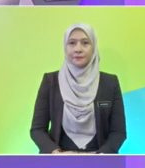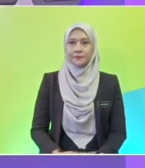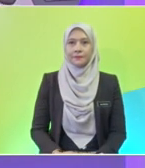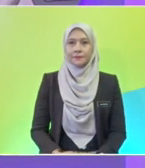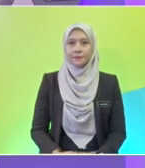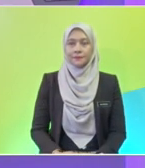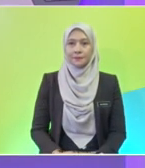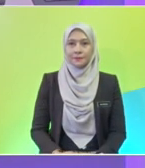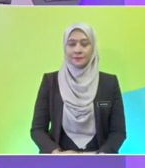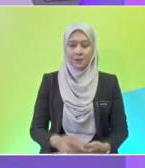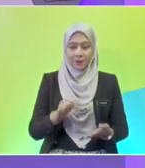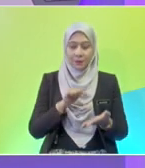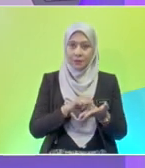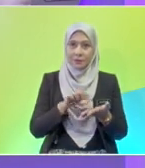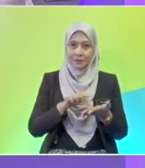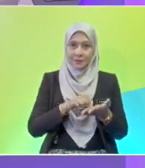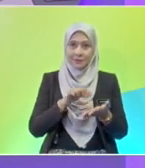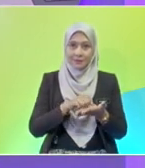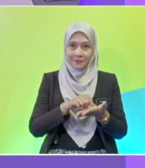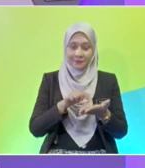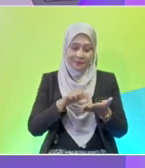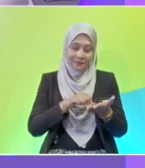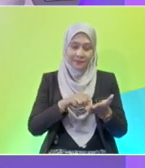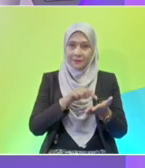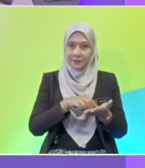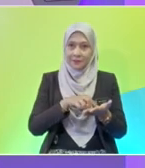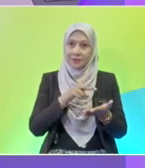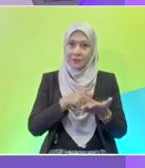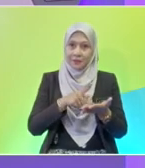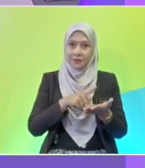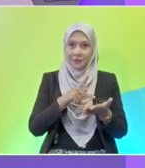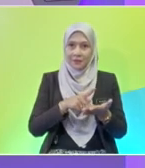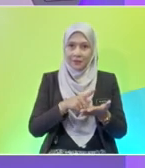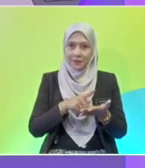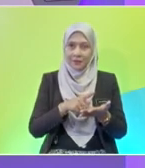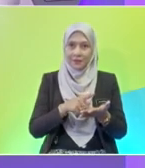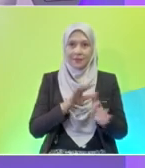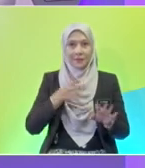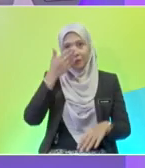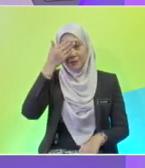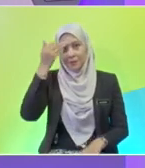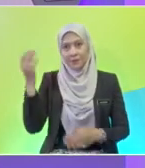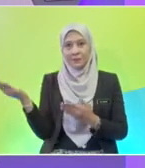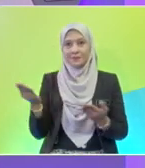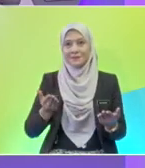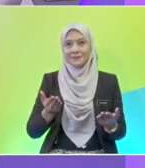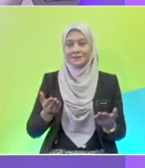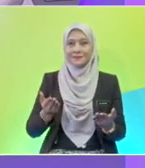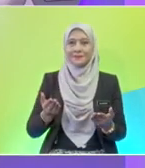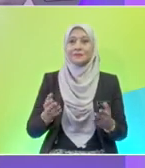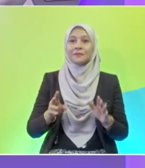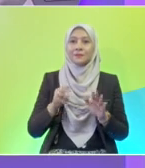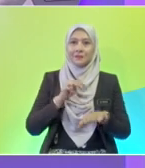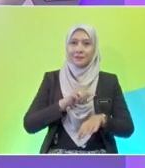saja murid-murid jangan lupa tahu bahwa SPM nanti seterusnya kita lihat